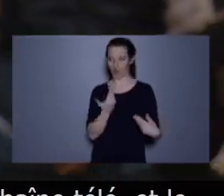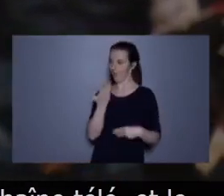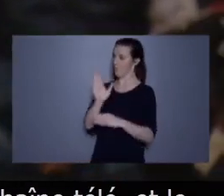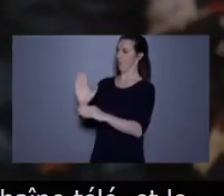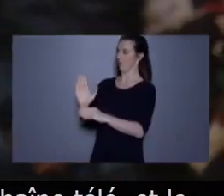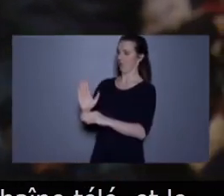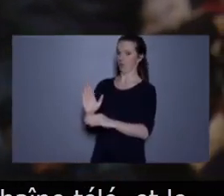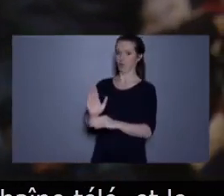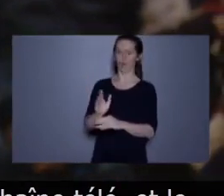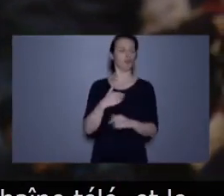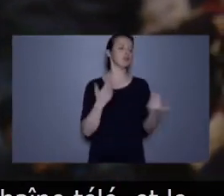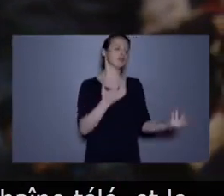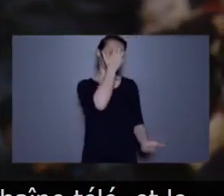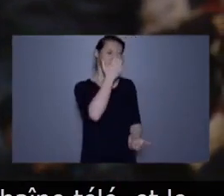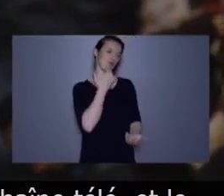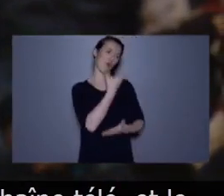démonter. Oh, c'est pas sérieux.